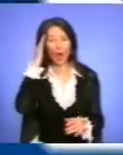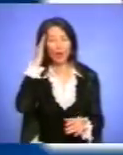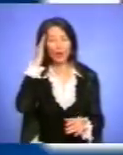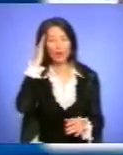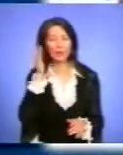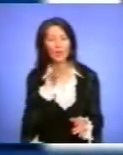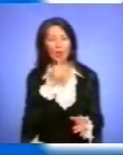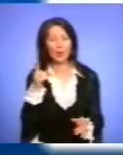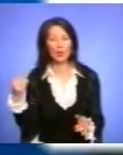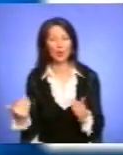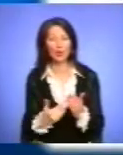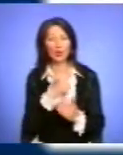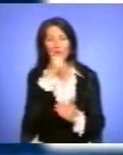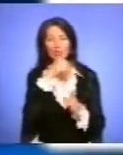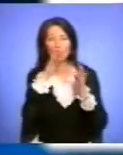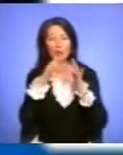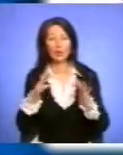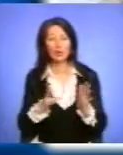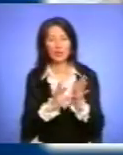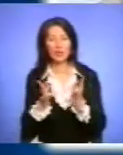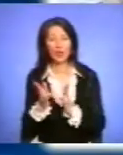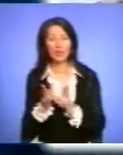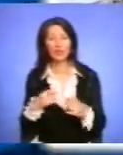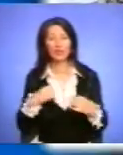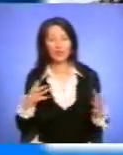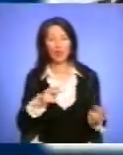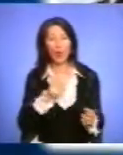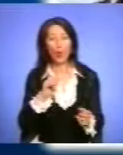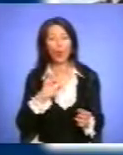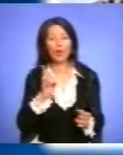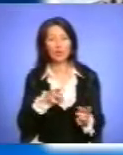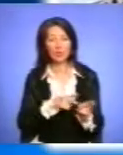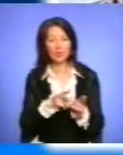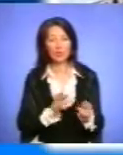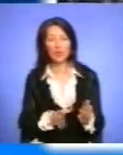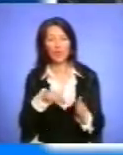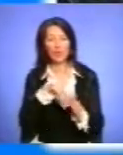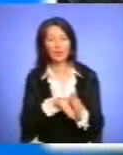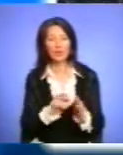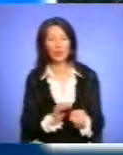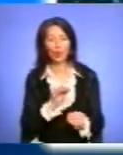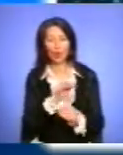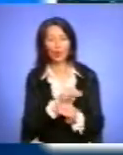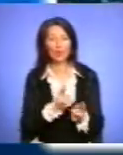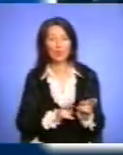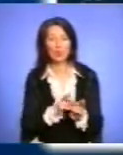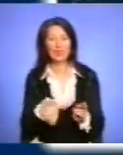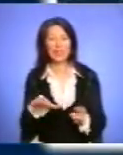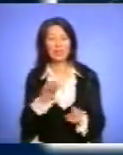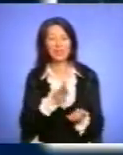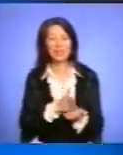На період новорічно-різдвяних свят «Укрзалізниця» вела додаткові поїзди на усі напрямки.